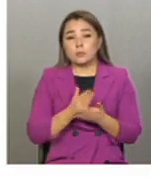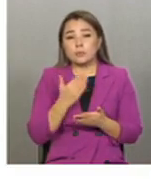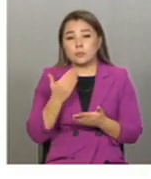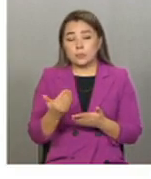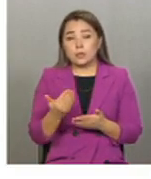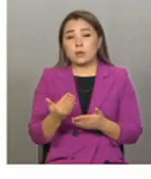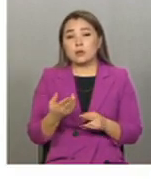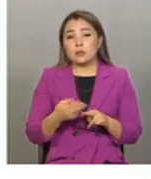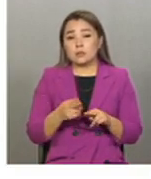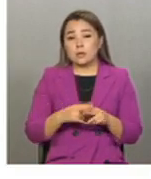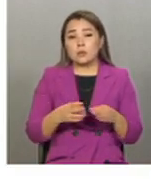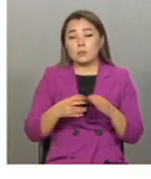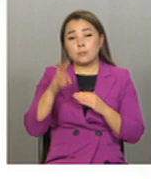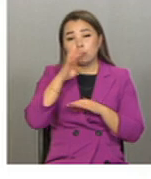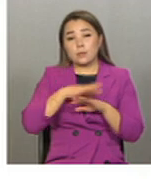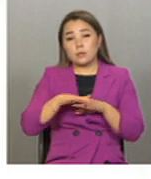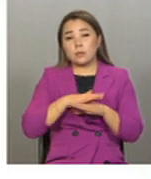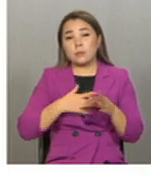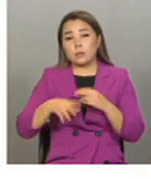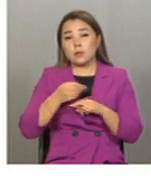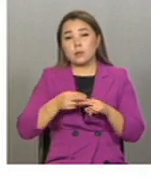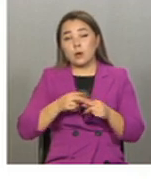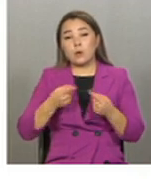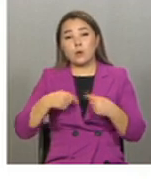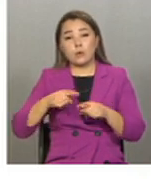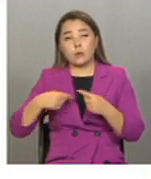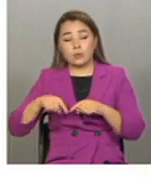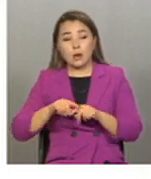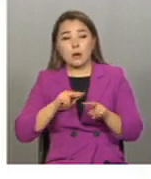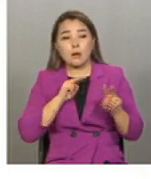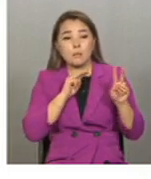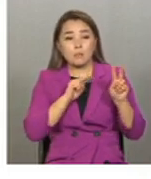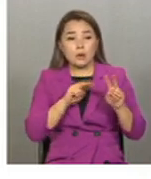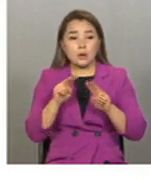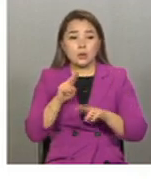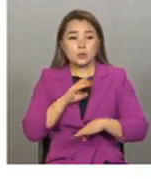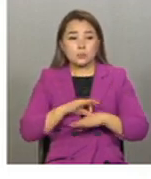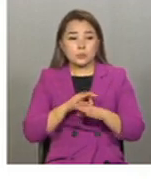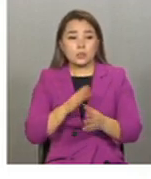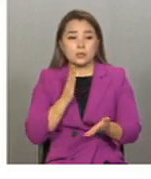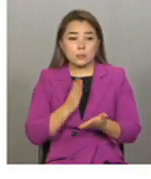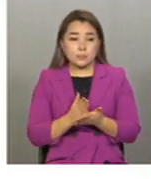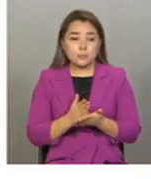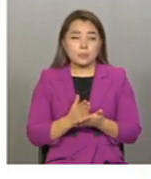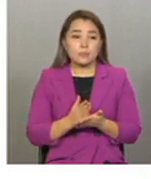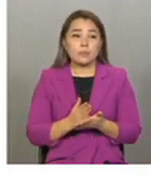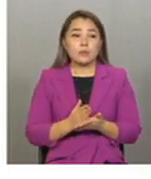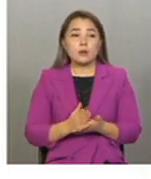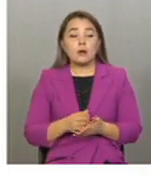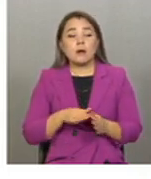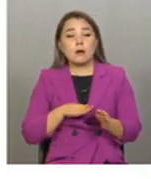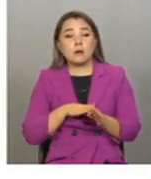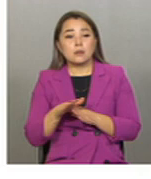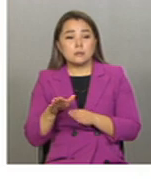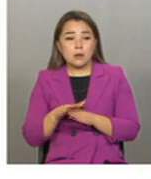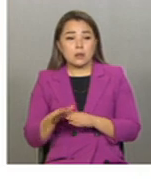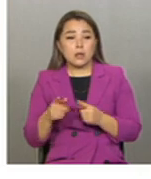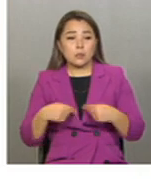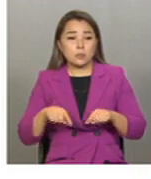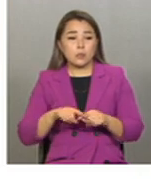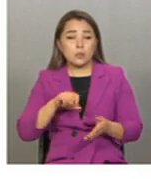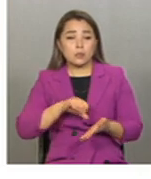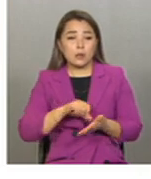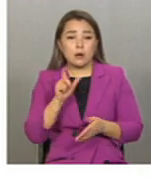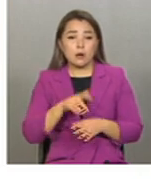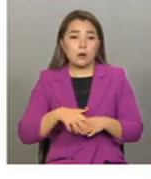бұл мемлекеттік барлық органдарға бақылау жасап отырды. Ал атқарушы билікті